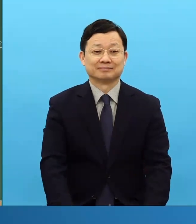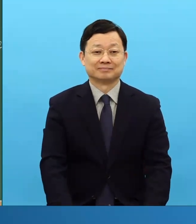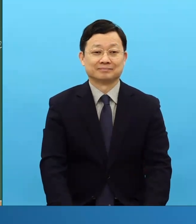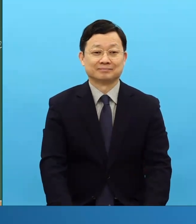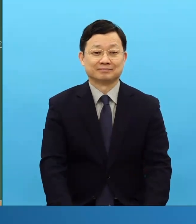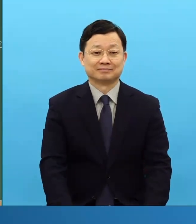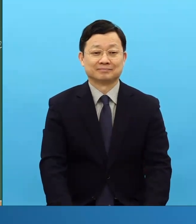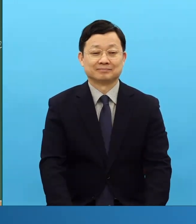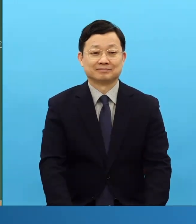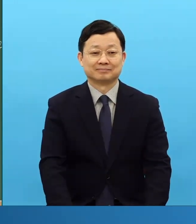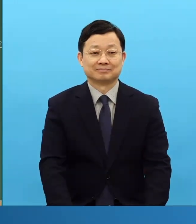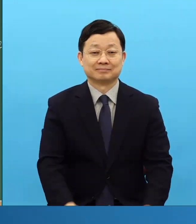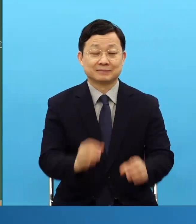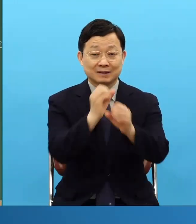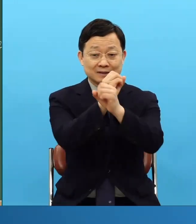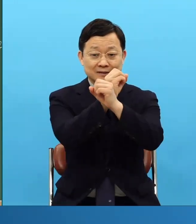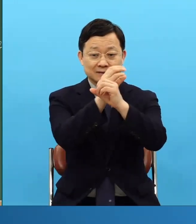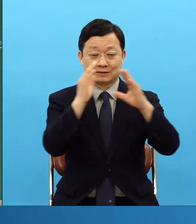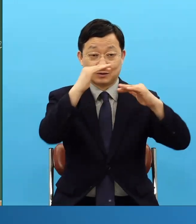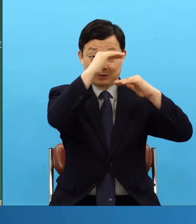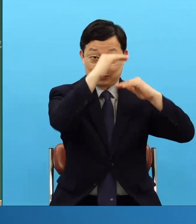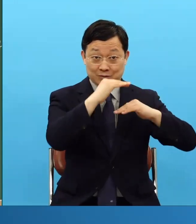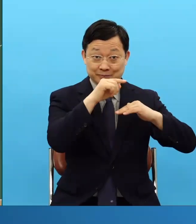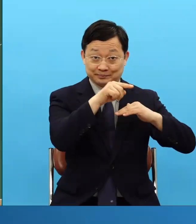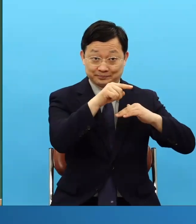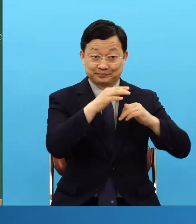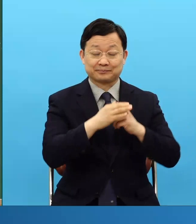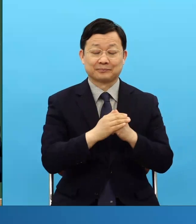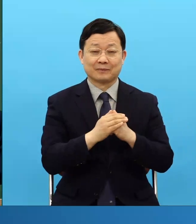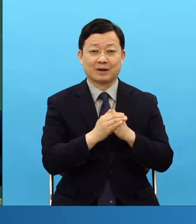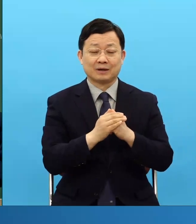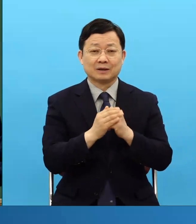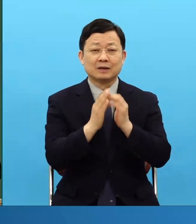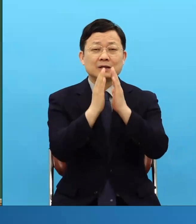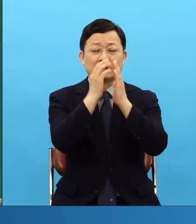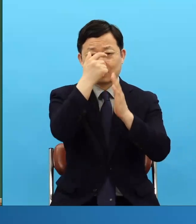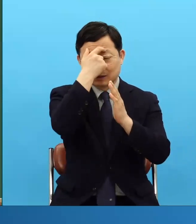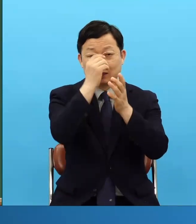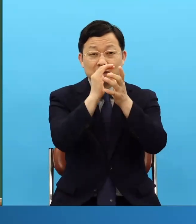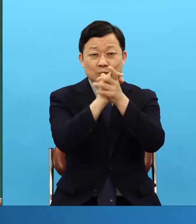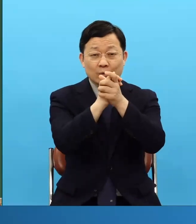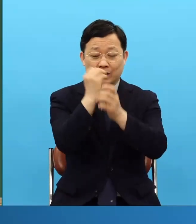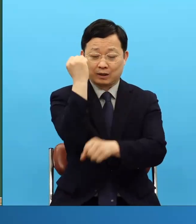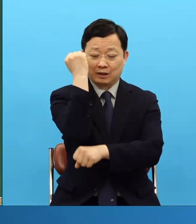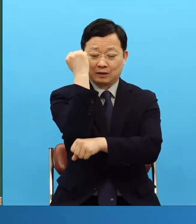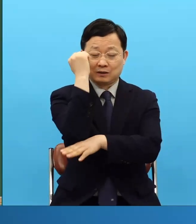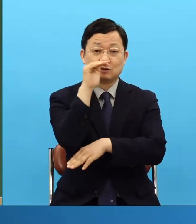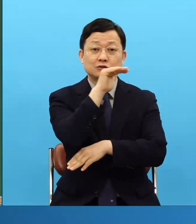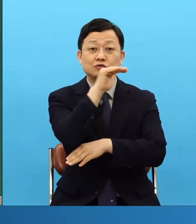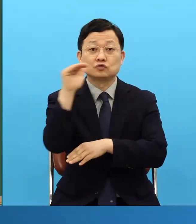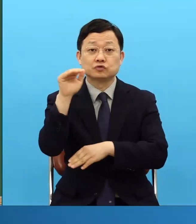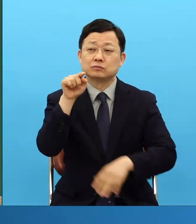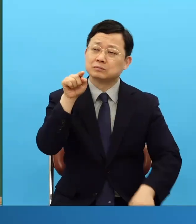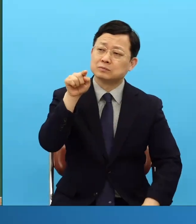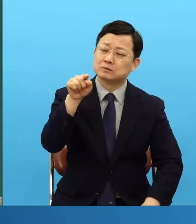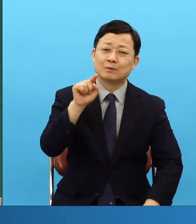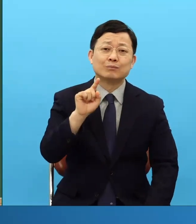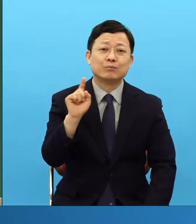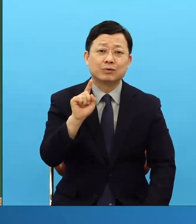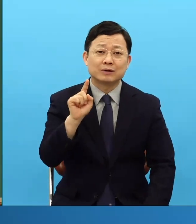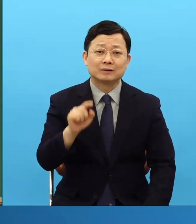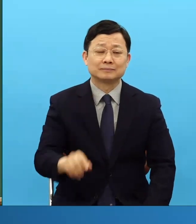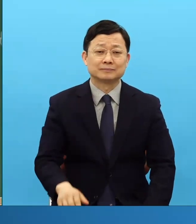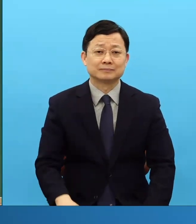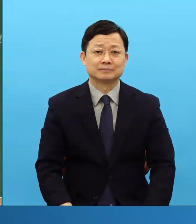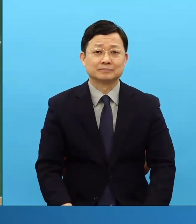기도의 기준이 뭡니까? Then what is our base or standard of prayer? 이제 목사님 같으면 어느 정도 기도의